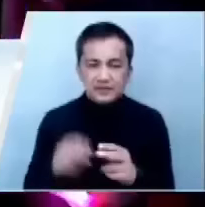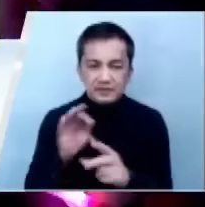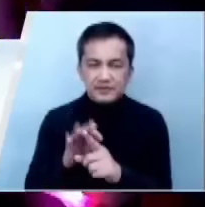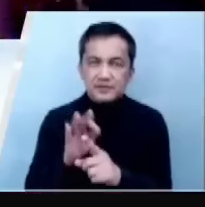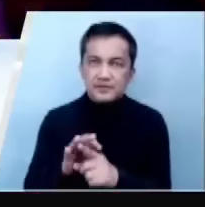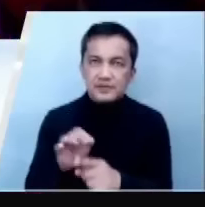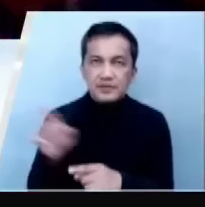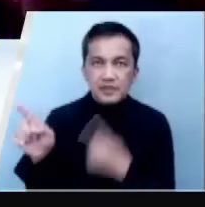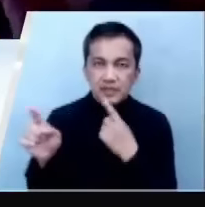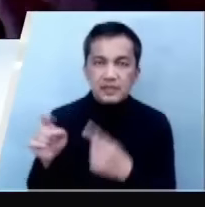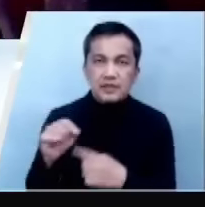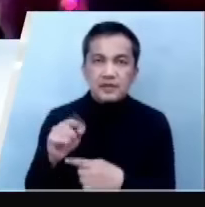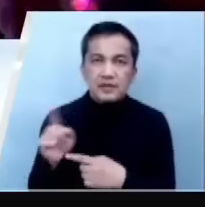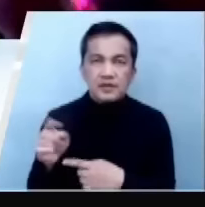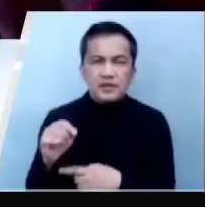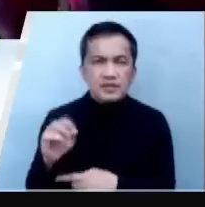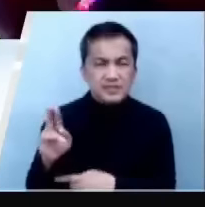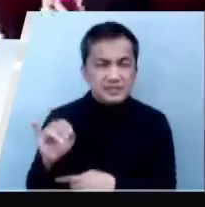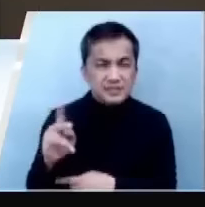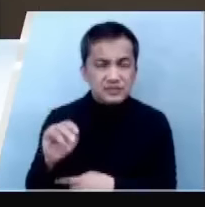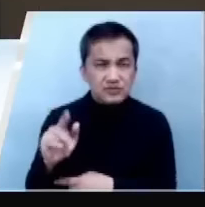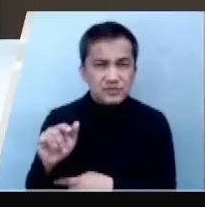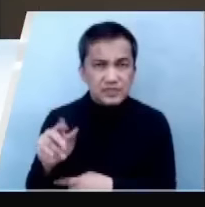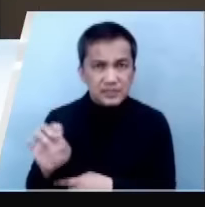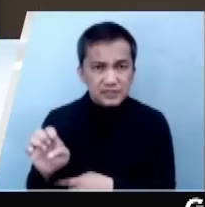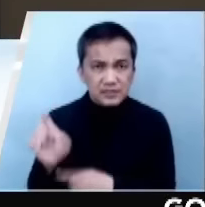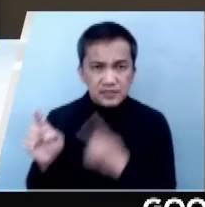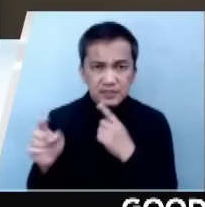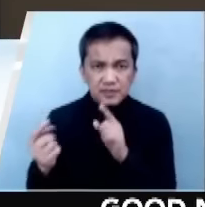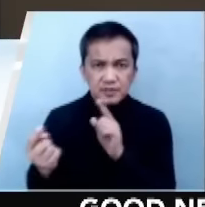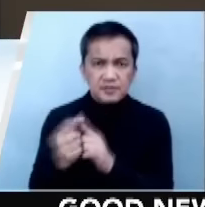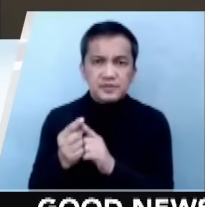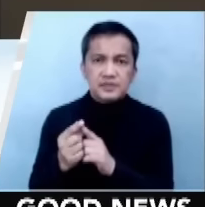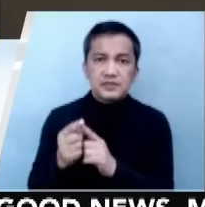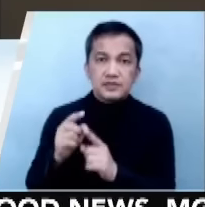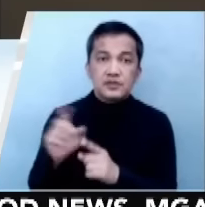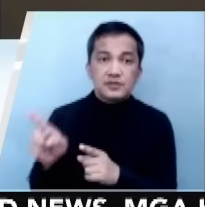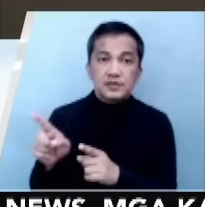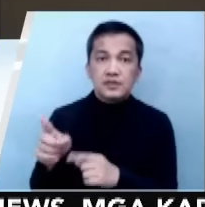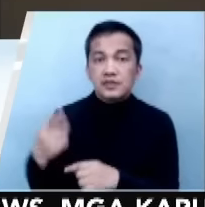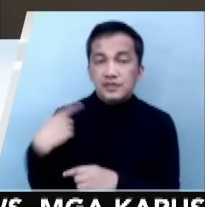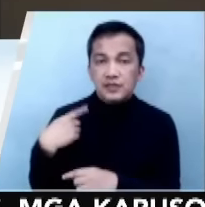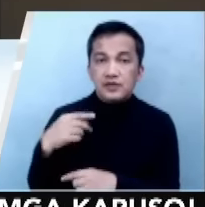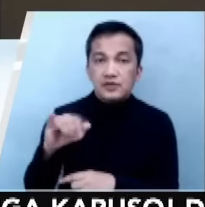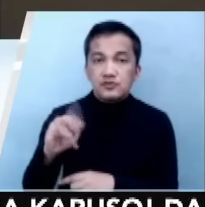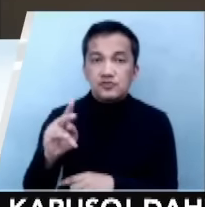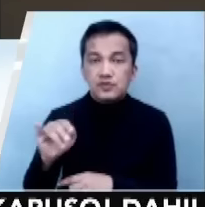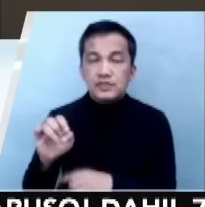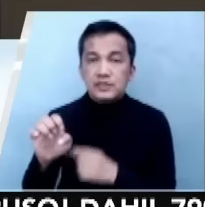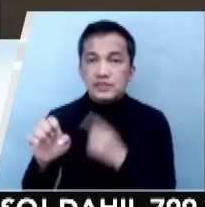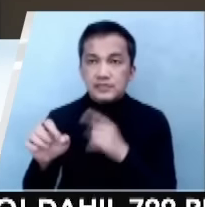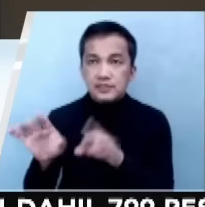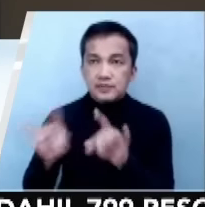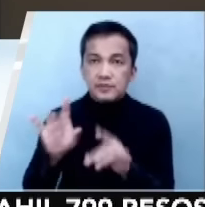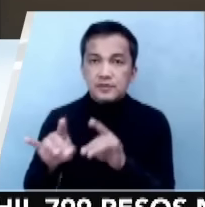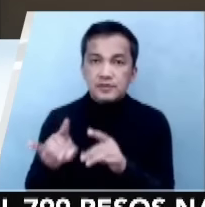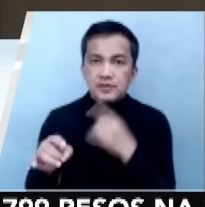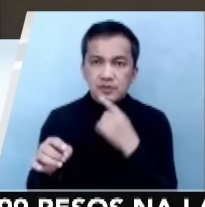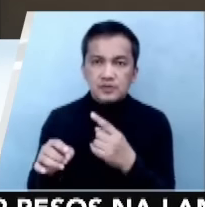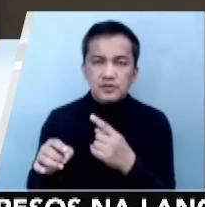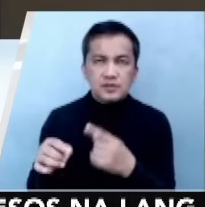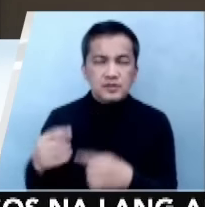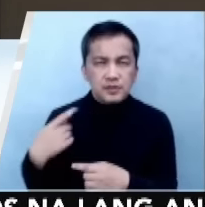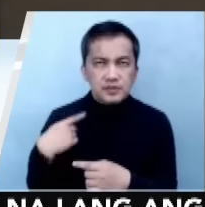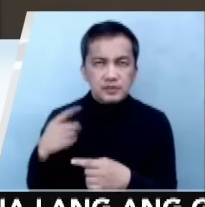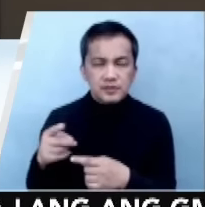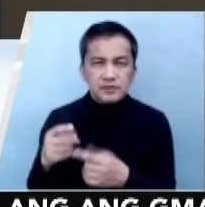star Julian San Jose. Meet the Diamantes. Si Julie mismo ang namili niyan dahil just like diamonds, very precious